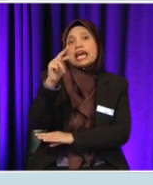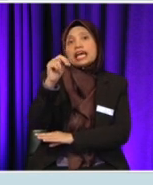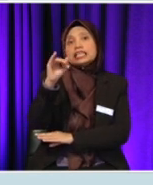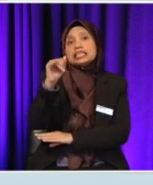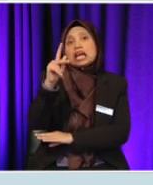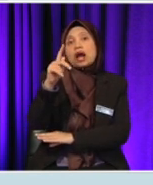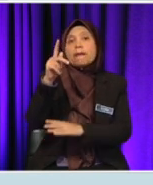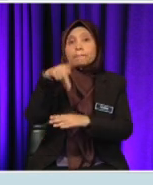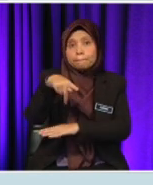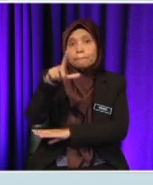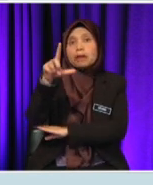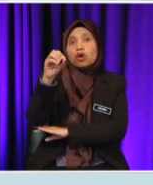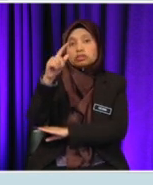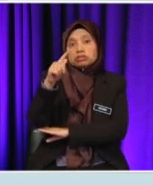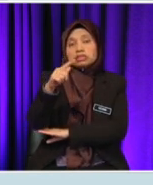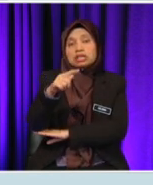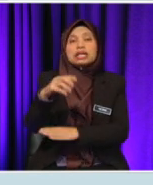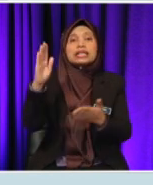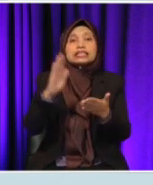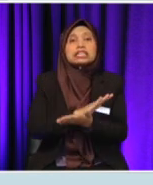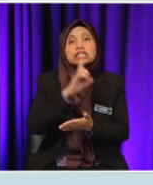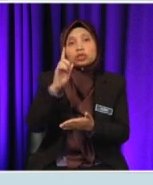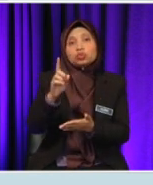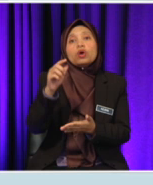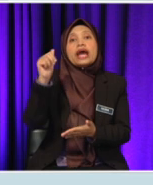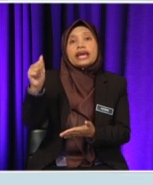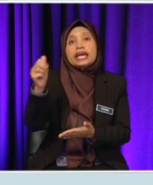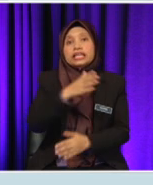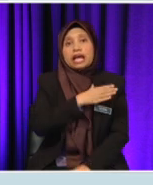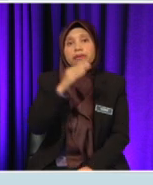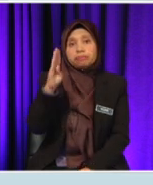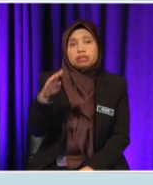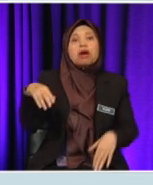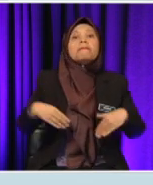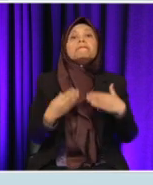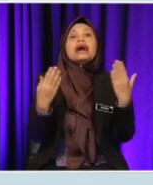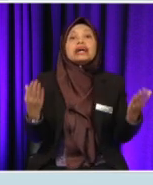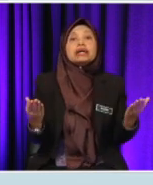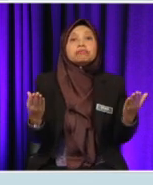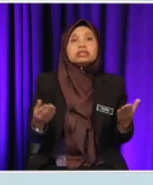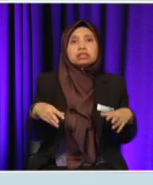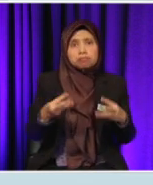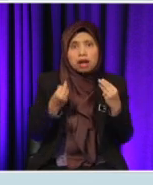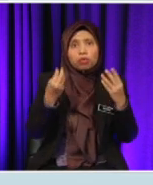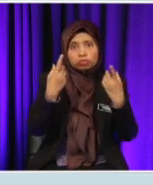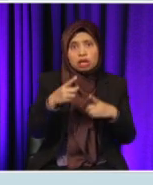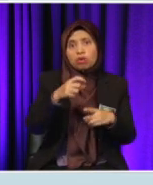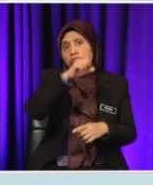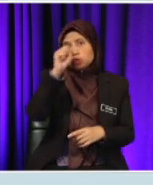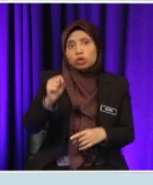dalam kertas A1 bagian ini dan juga bagian B Oke kita bagaimana untuk mereka menjawab soal Lan